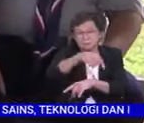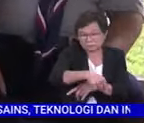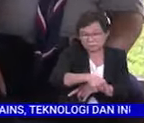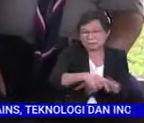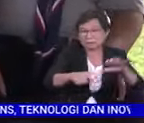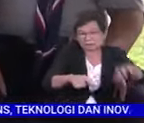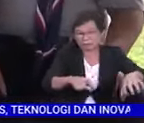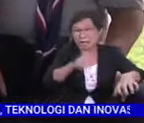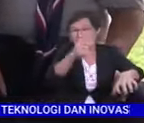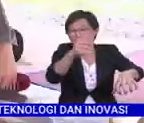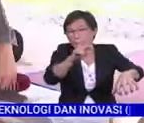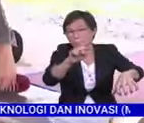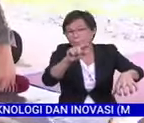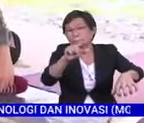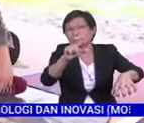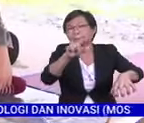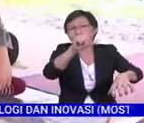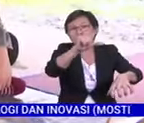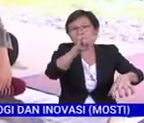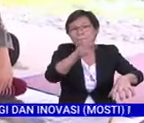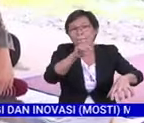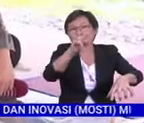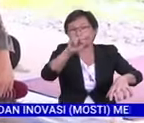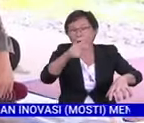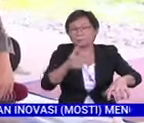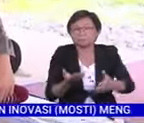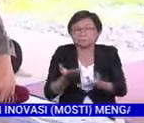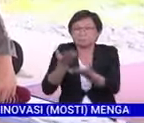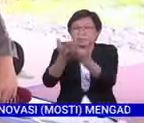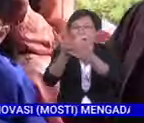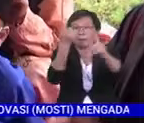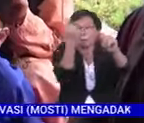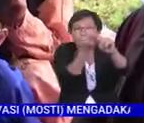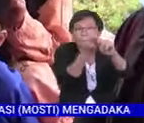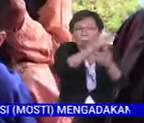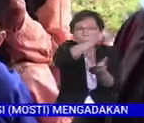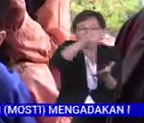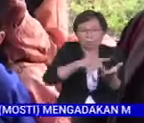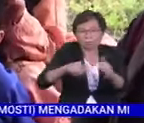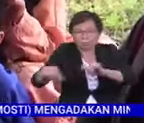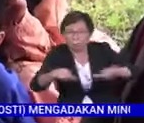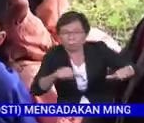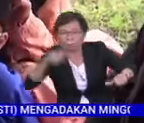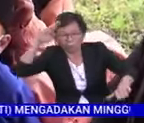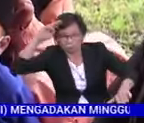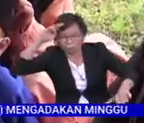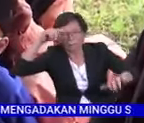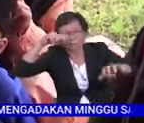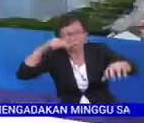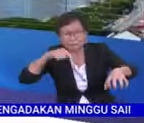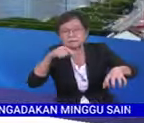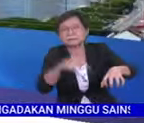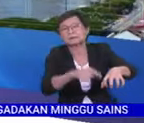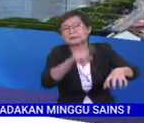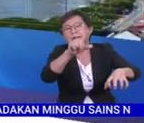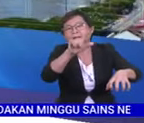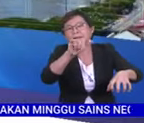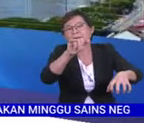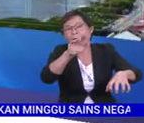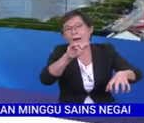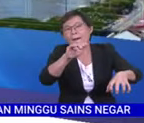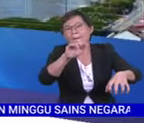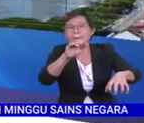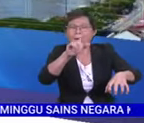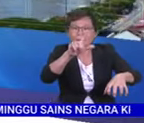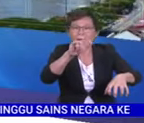merupakan antara lokasi yang akan di cadang bagi pembinaan pusat kegiatan pengakap di